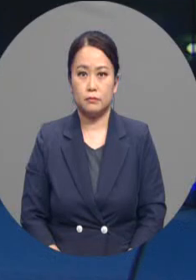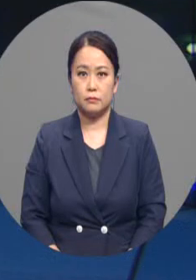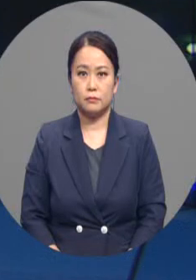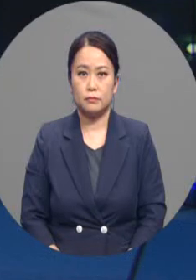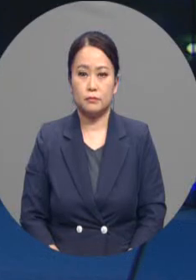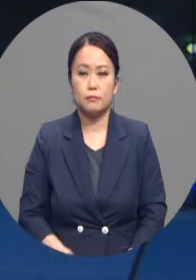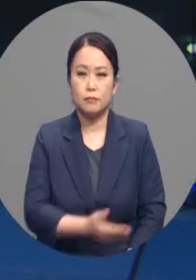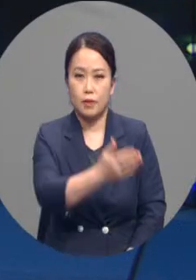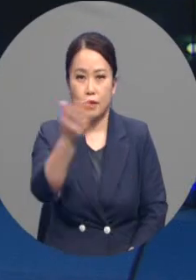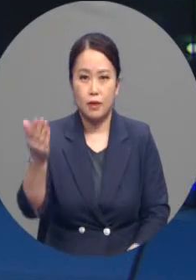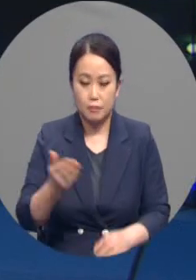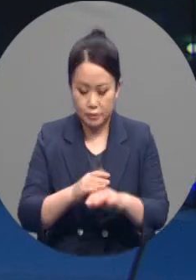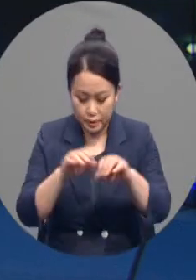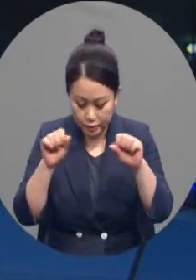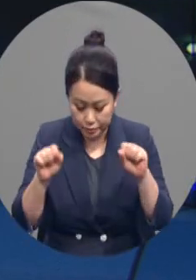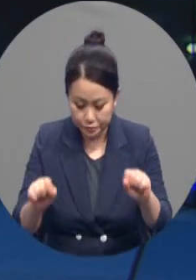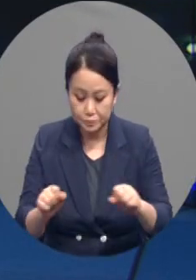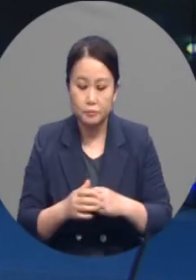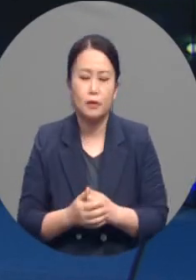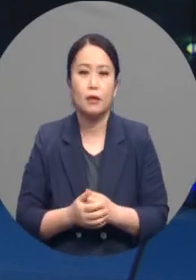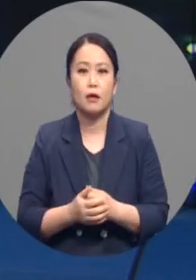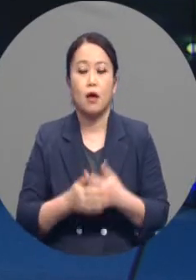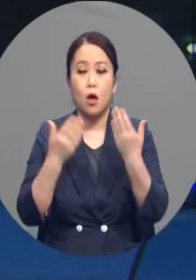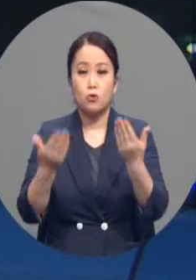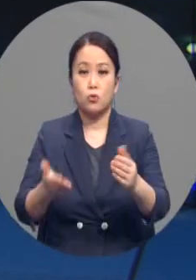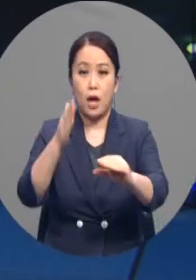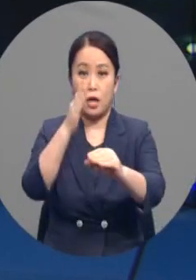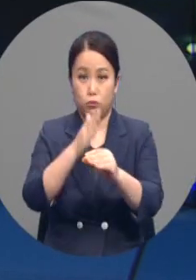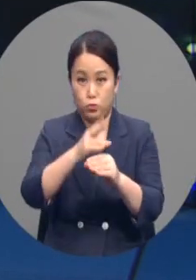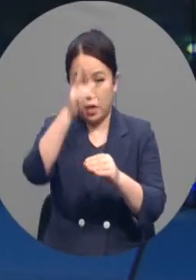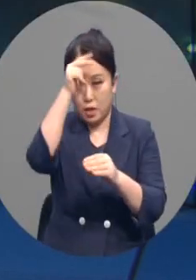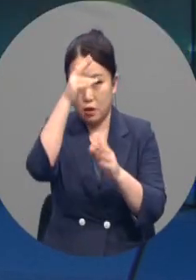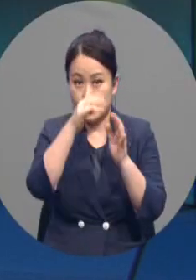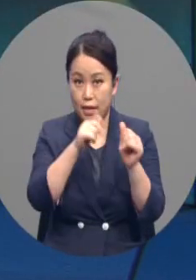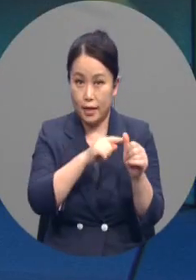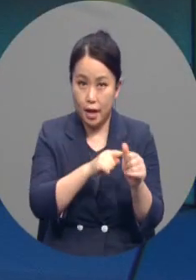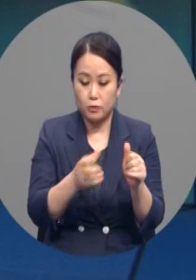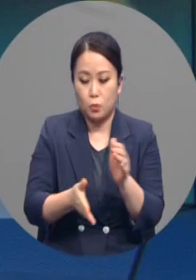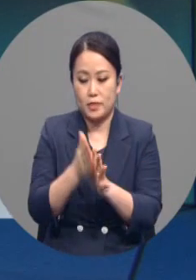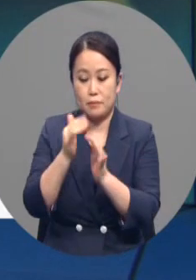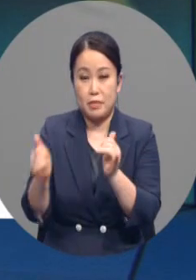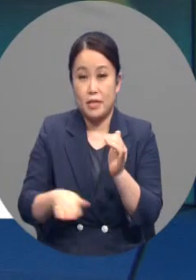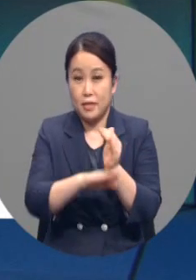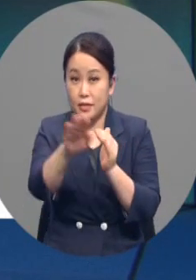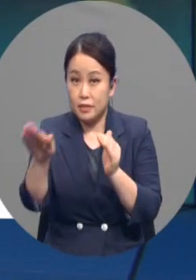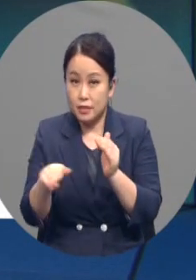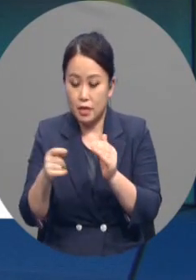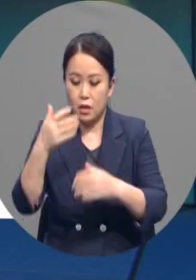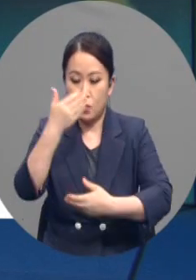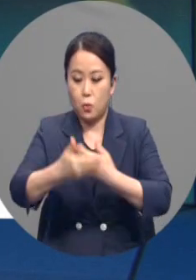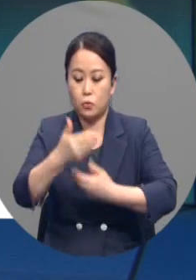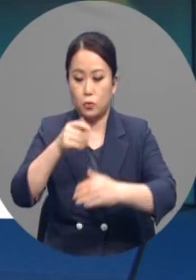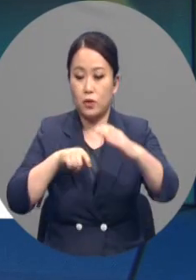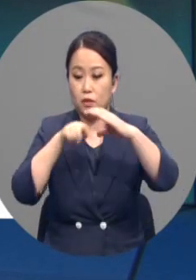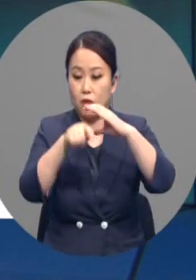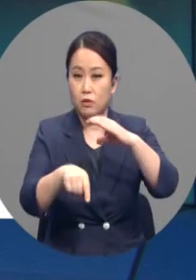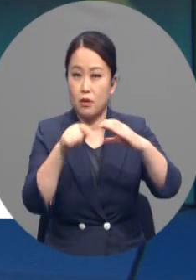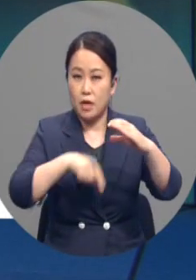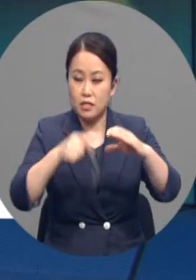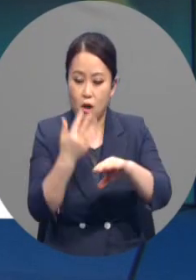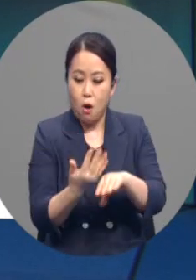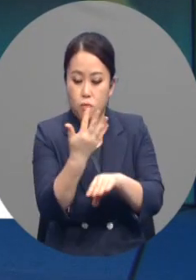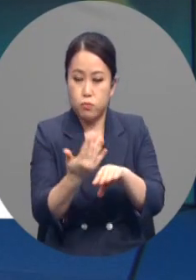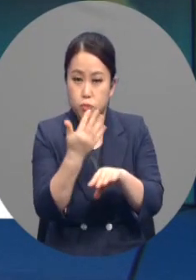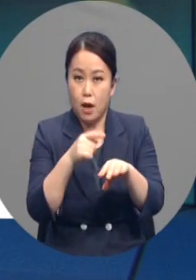5 네 여러분 안녕하십니까 휴가 중이던 경찰관과 시민들이 고속도로 터널 안에서 불이 붙은